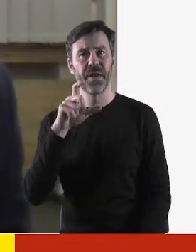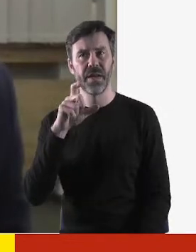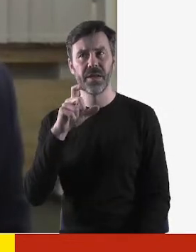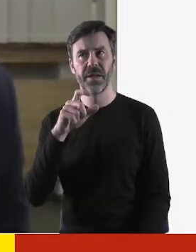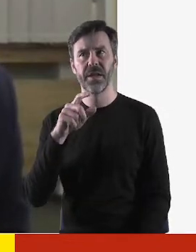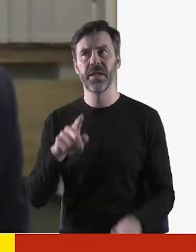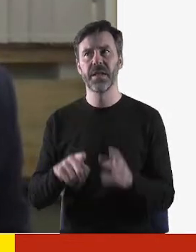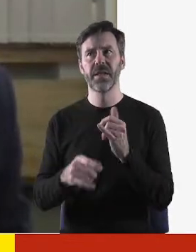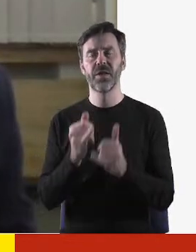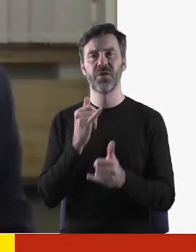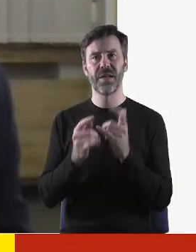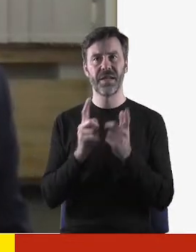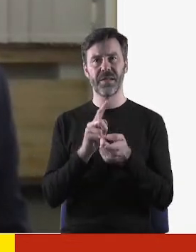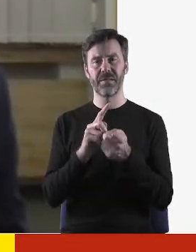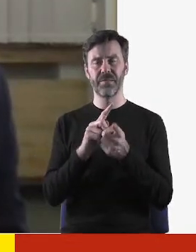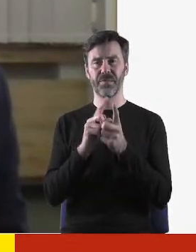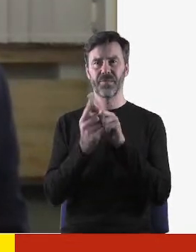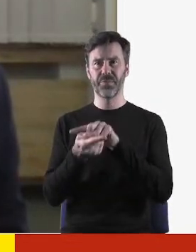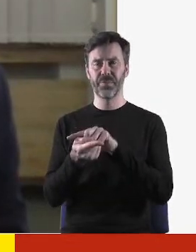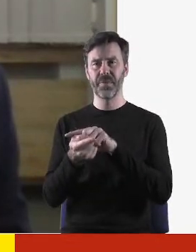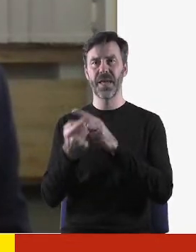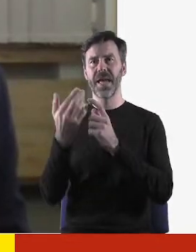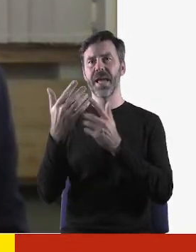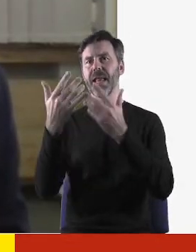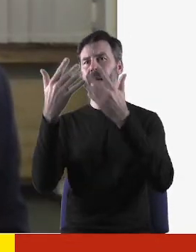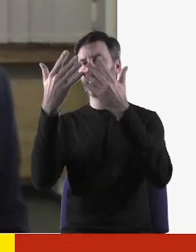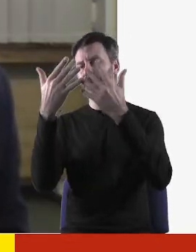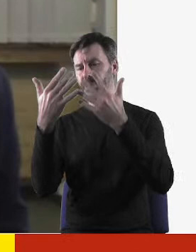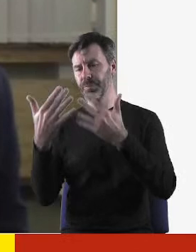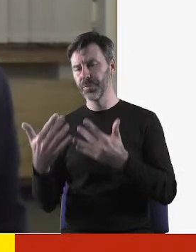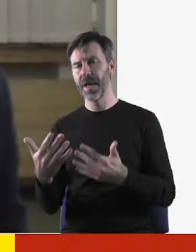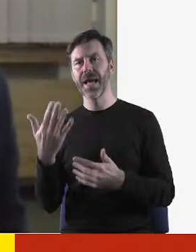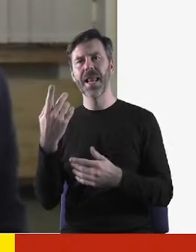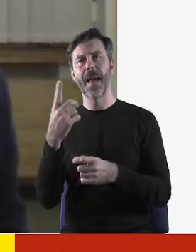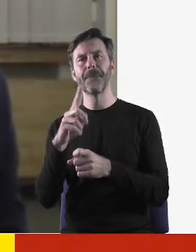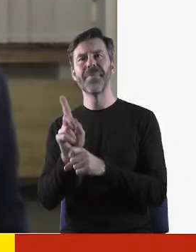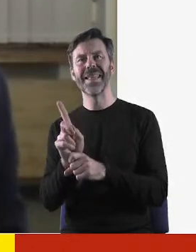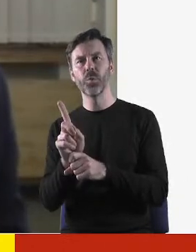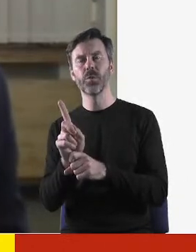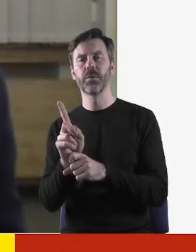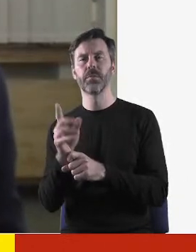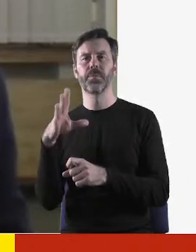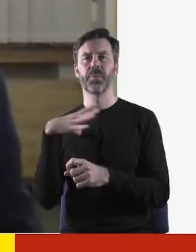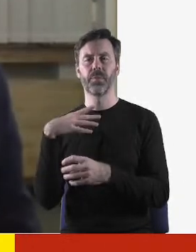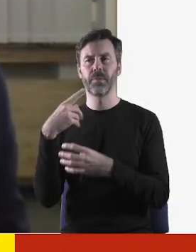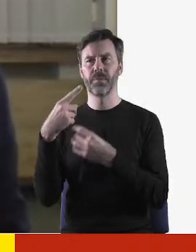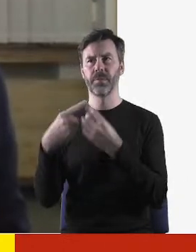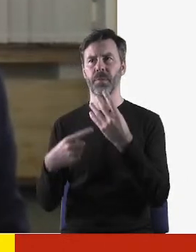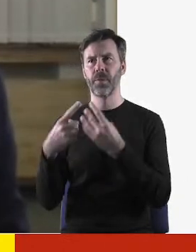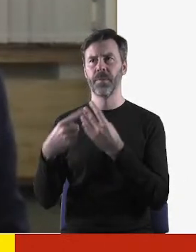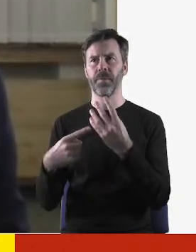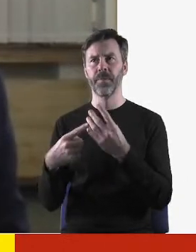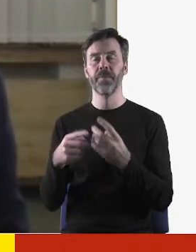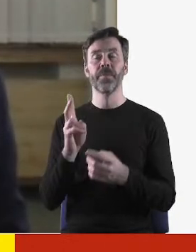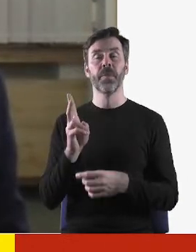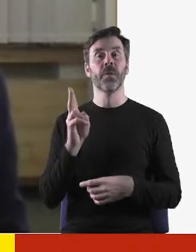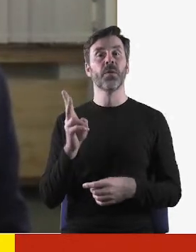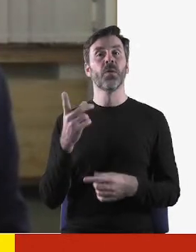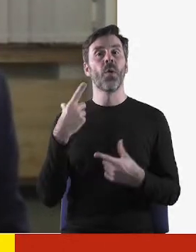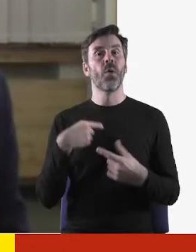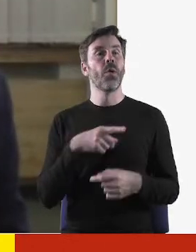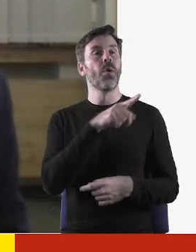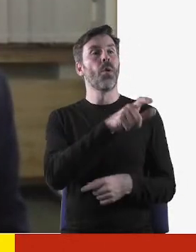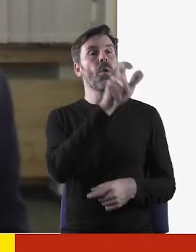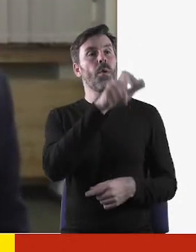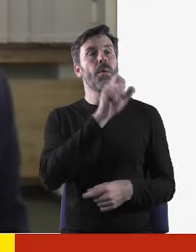ilość minut wzajemnej rozmowy osoby, która uznała, że potrzebuje